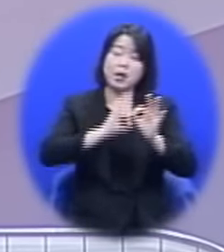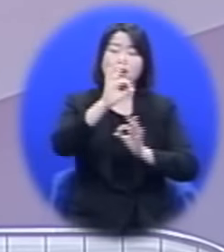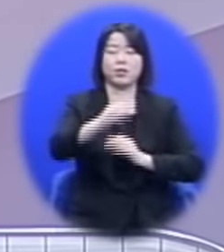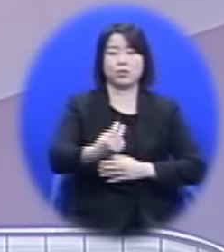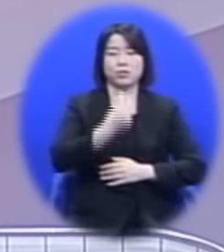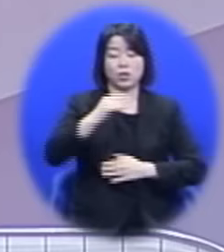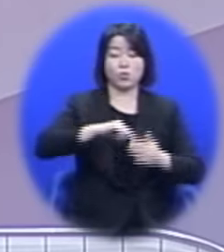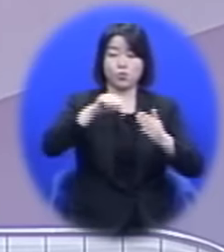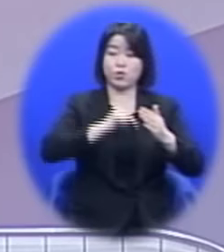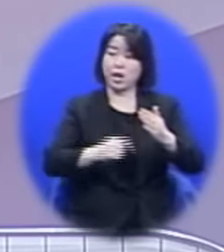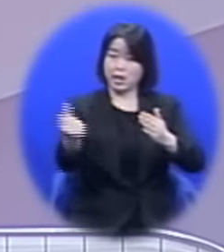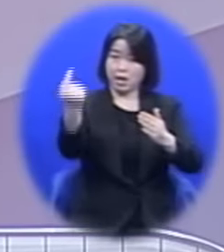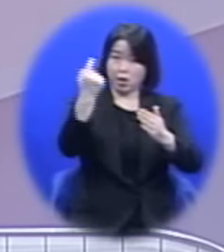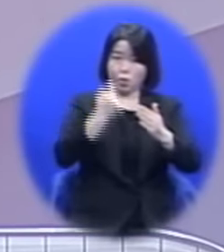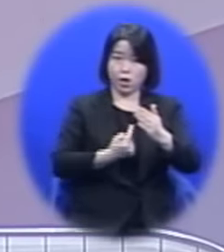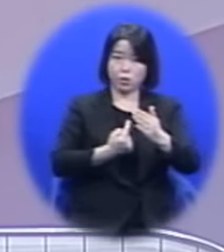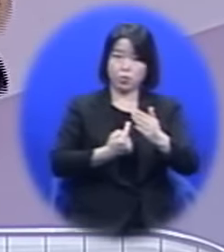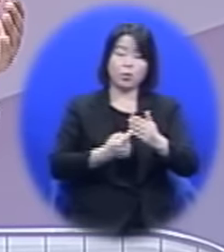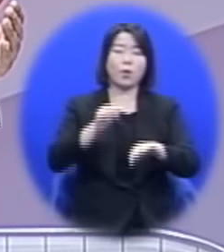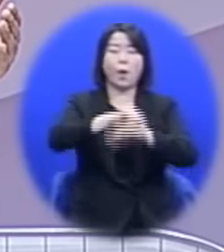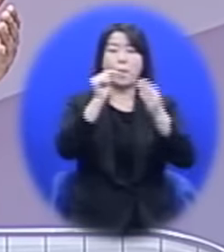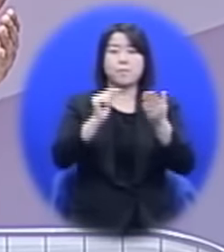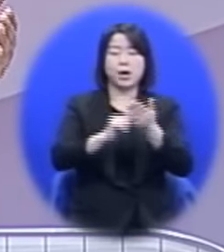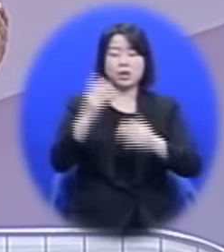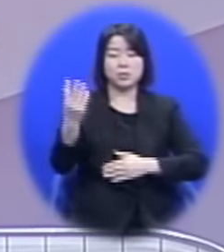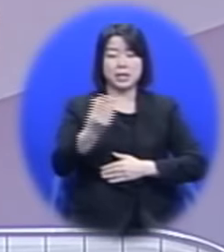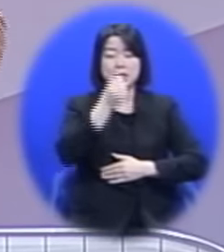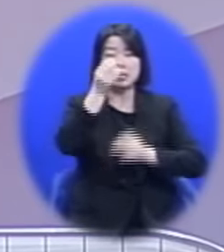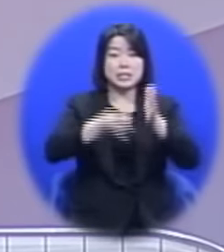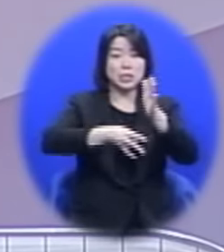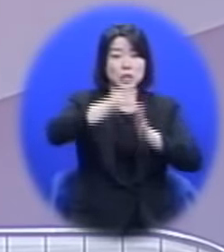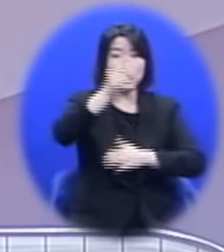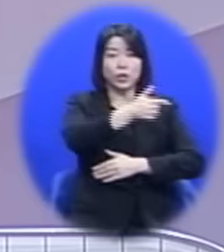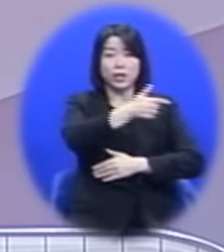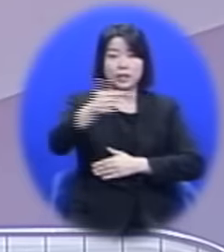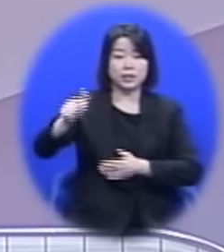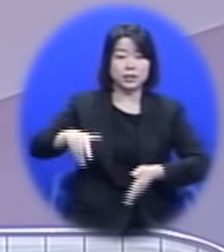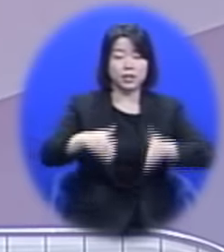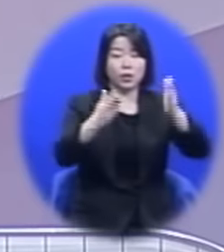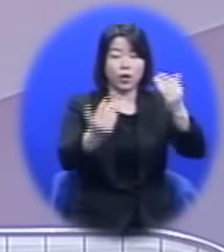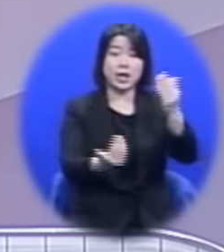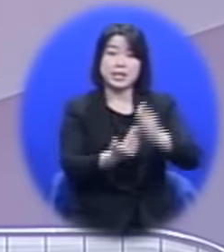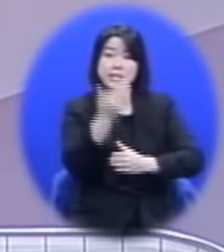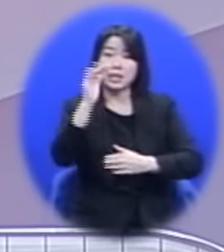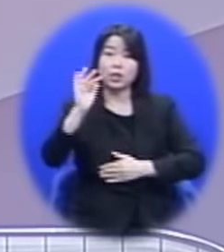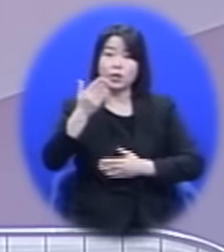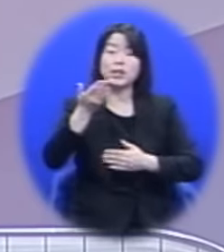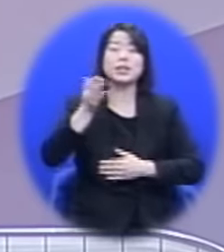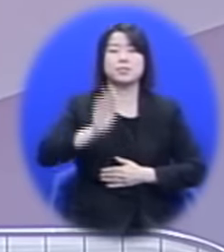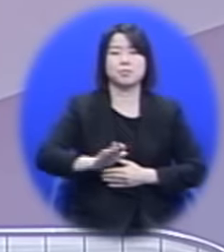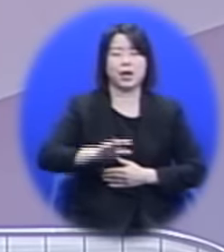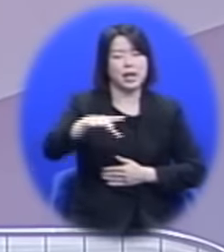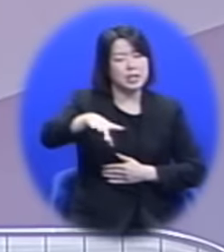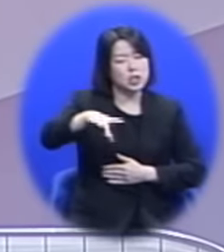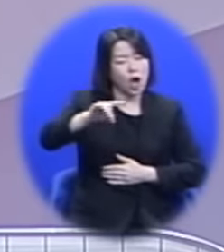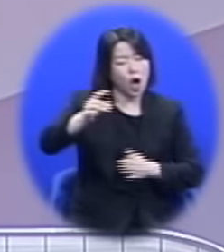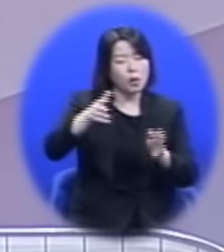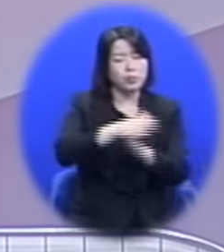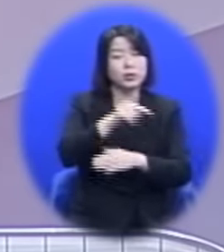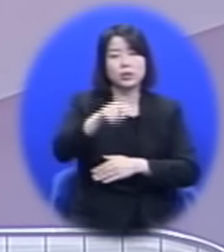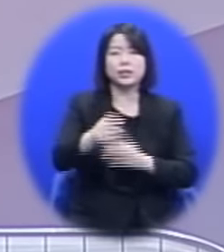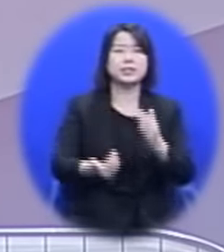안에 들어오고 마음의 시온의 대로가 이렇게 생기게 되지만 처음부터 그렇게 되는 것은